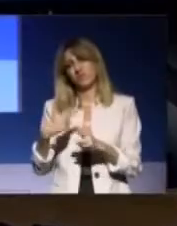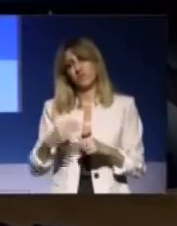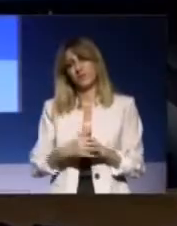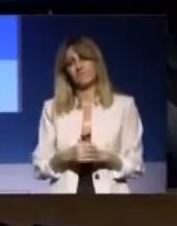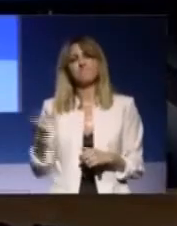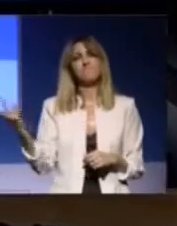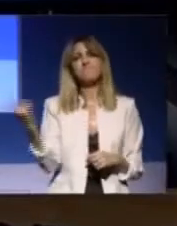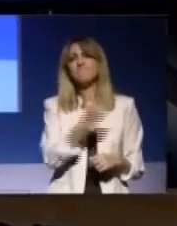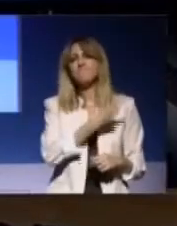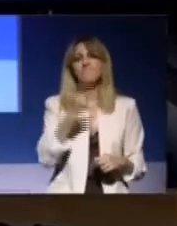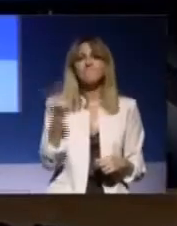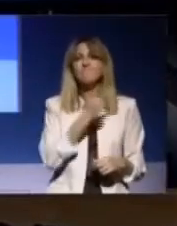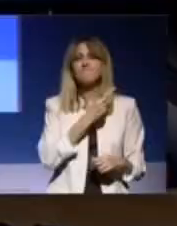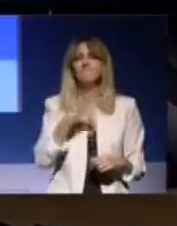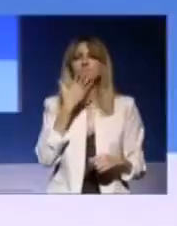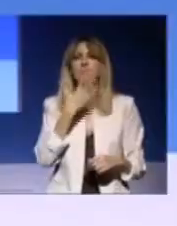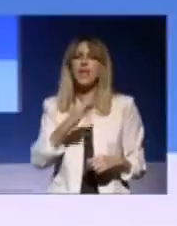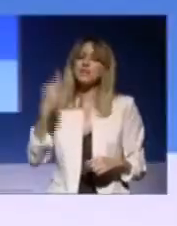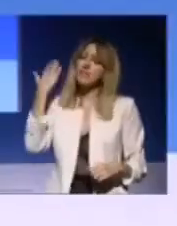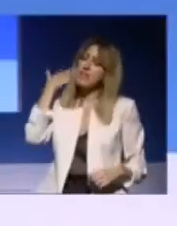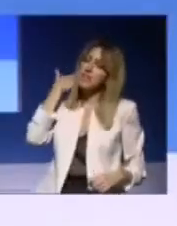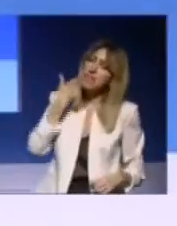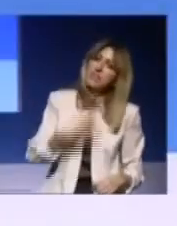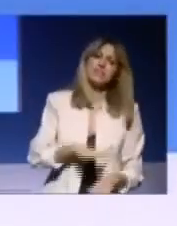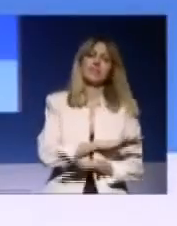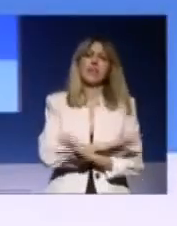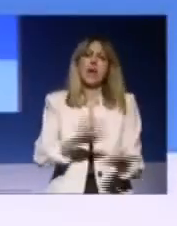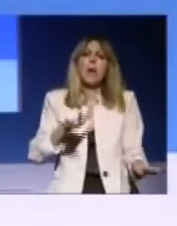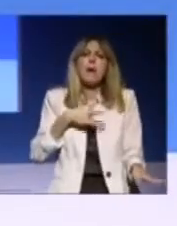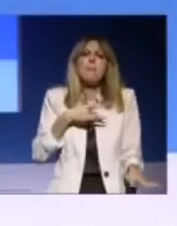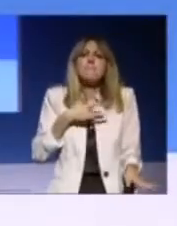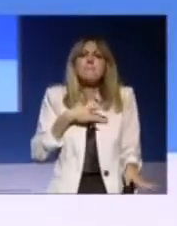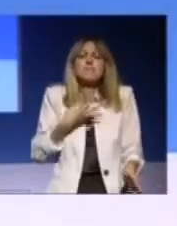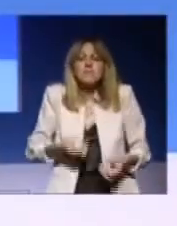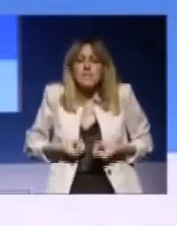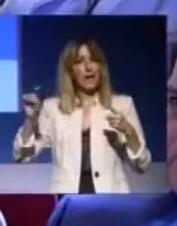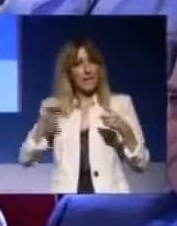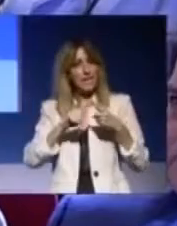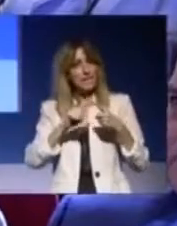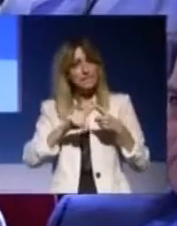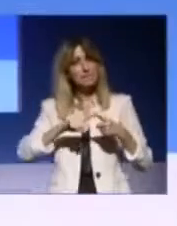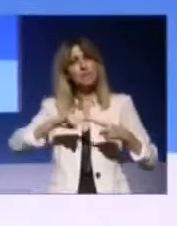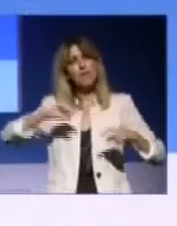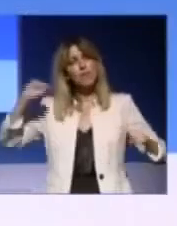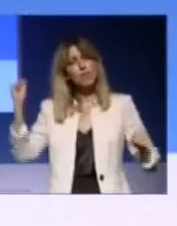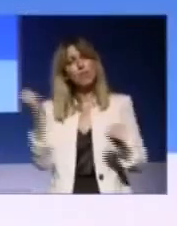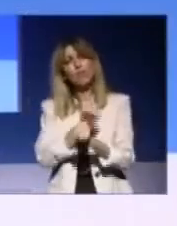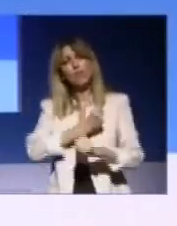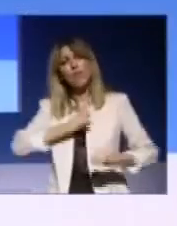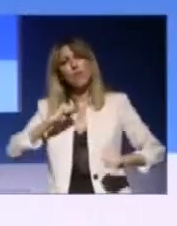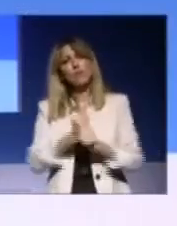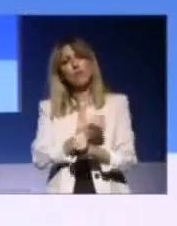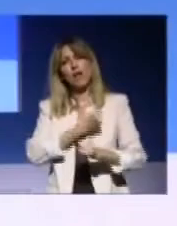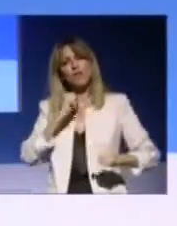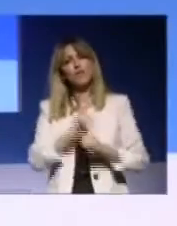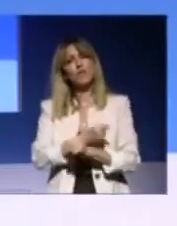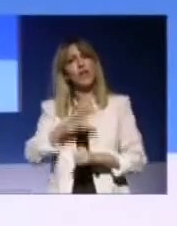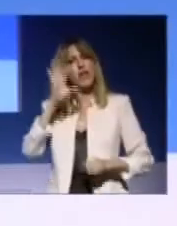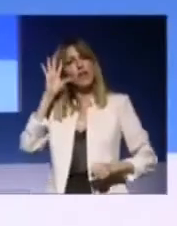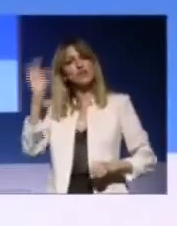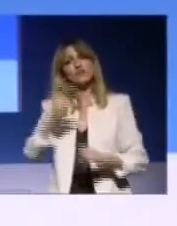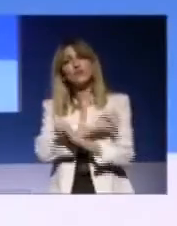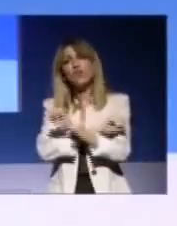Έχουν δώσει την καρδιά τους, την ψυχή τους, στην ανάδειξη και την διαφήμιση